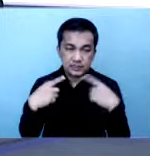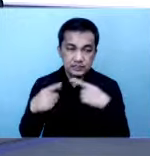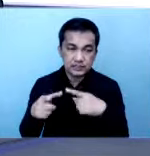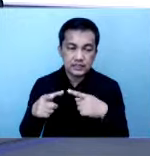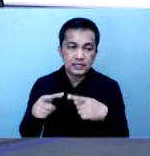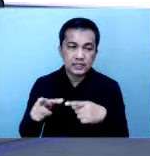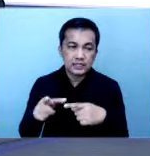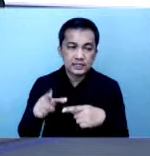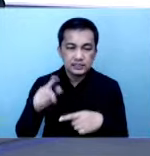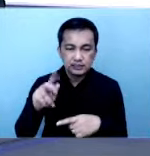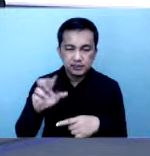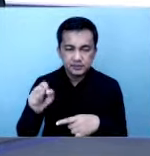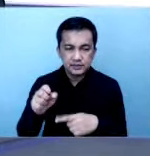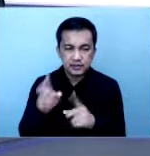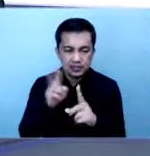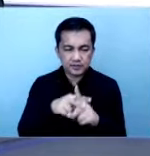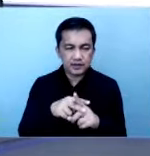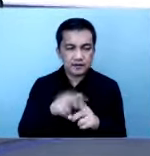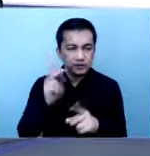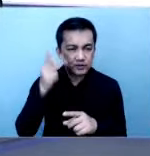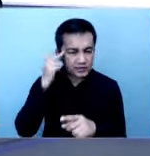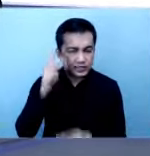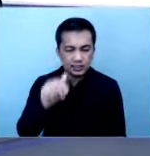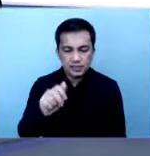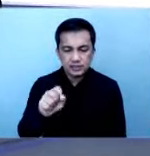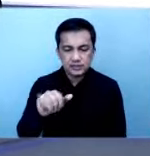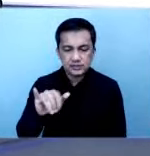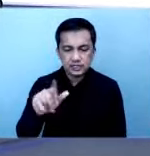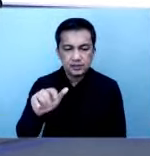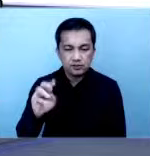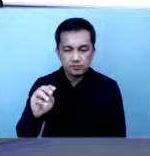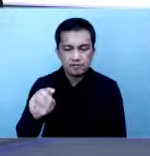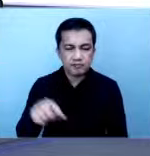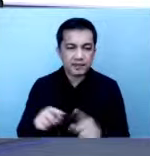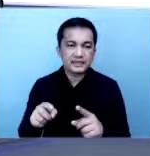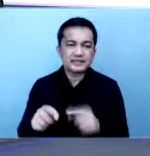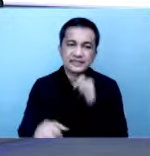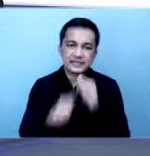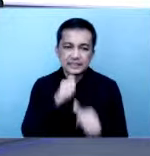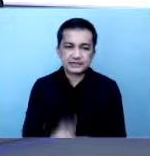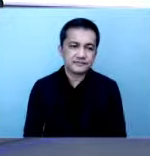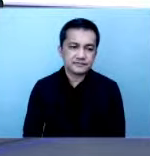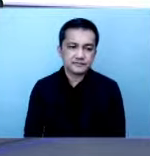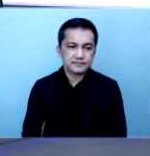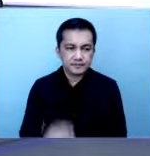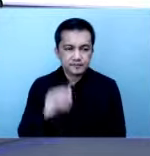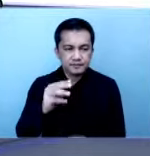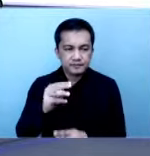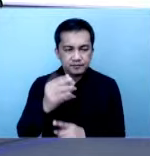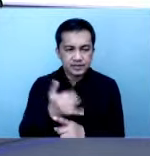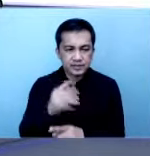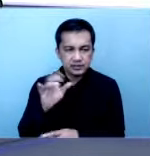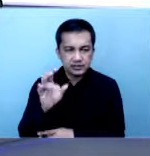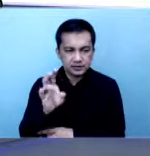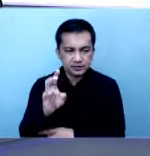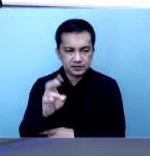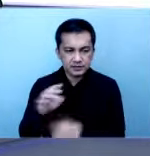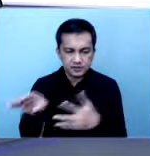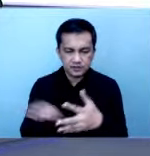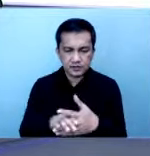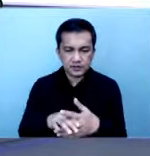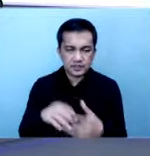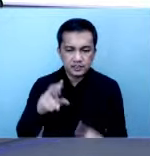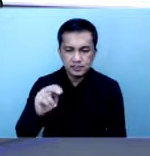para sa political asylum. Yun nga lang, denied siya. May 17, nagsampa ang NBI na reklamong